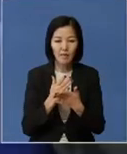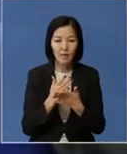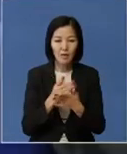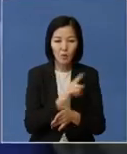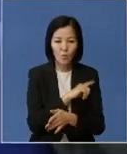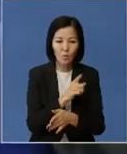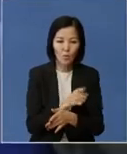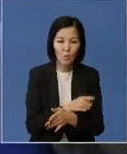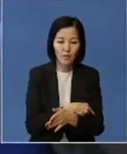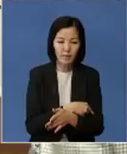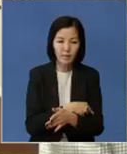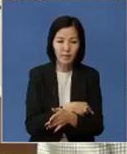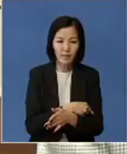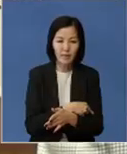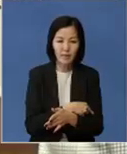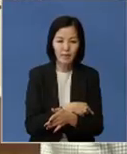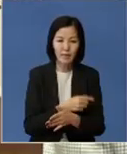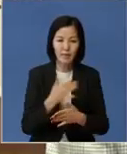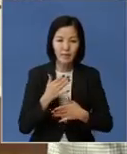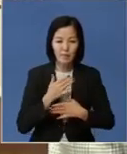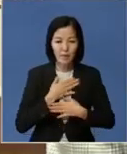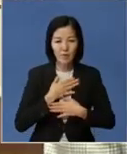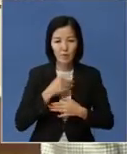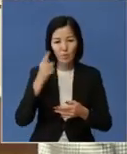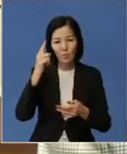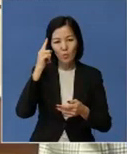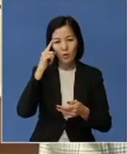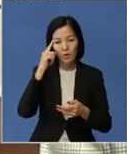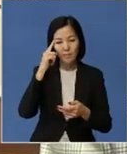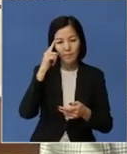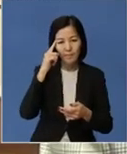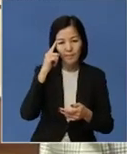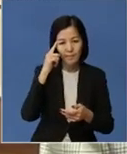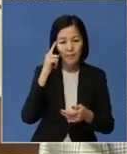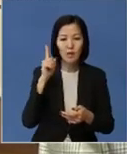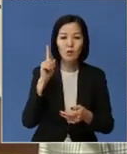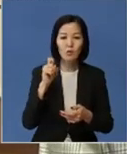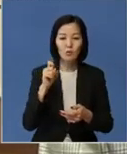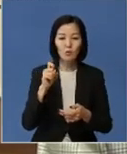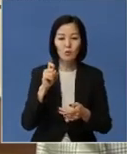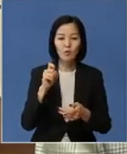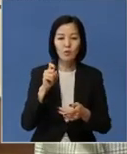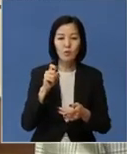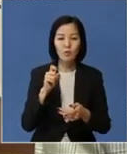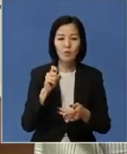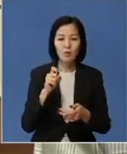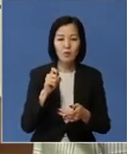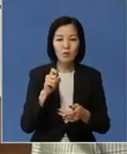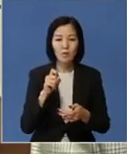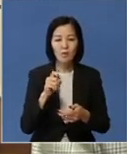қуаттана құлпыра түсті. Менің ойлағымнан түз есе артық кеш